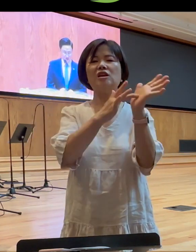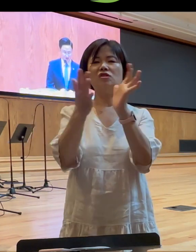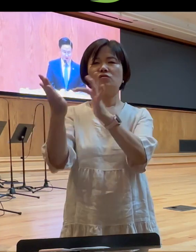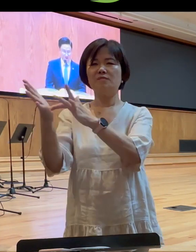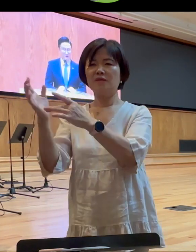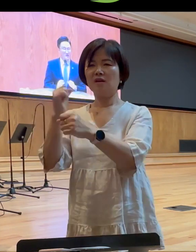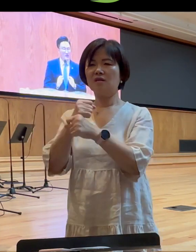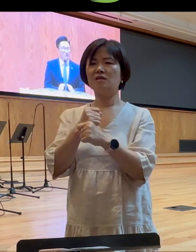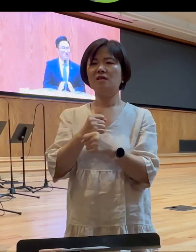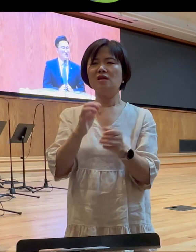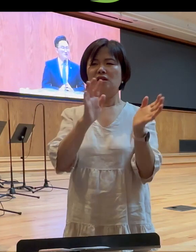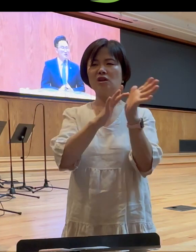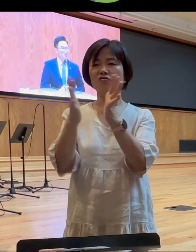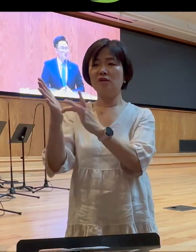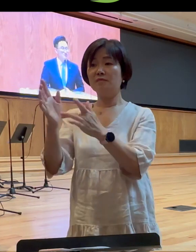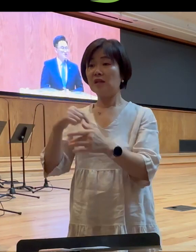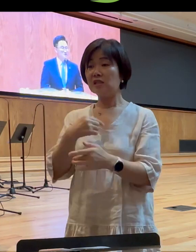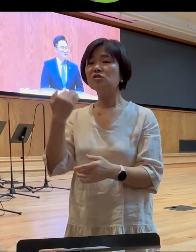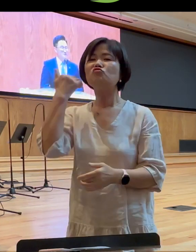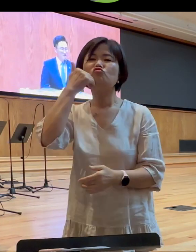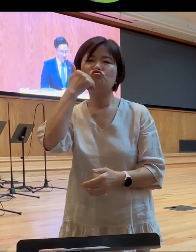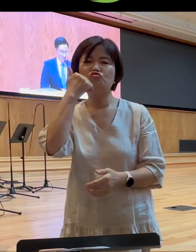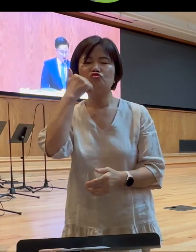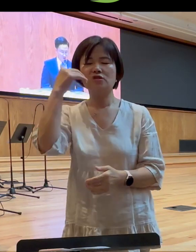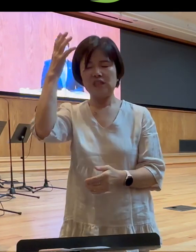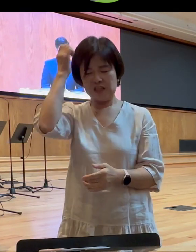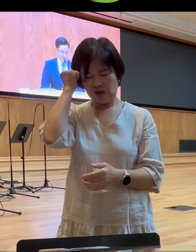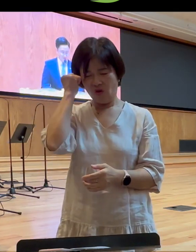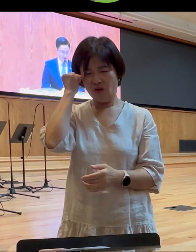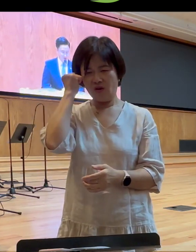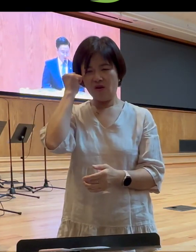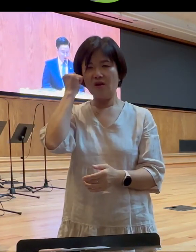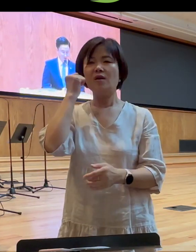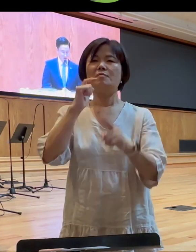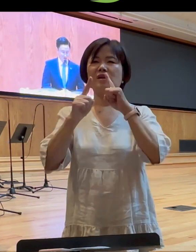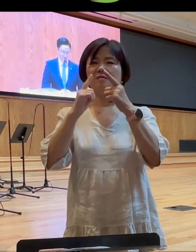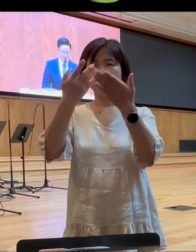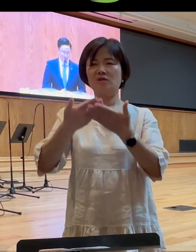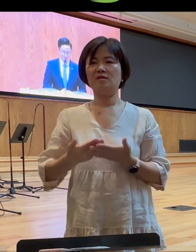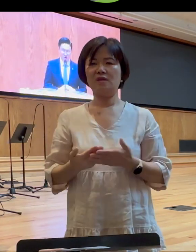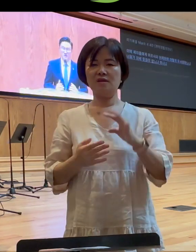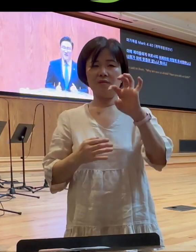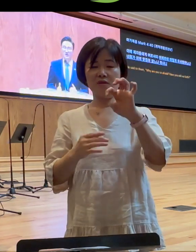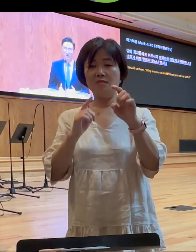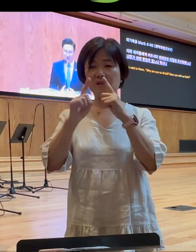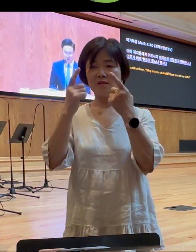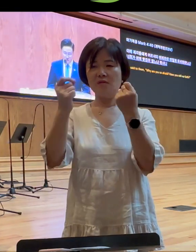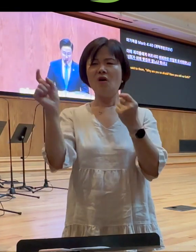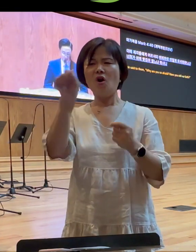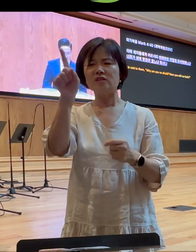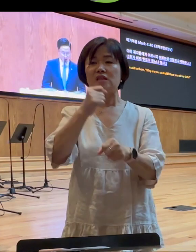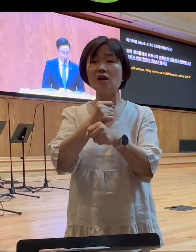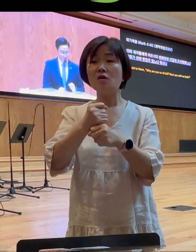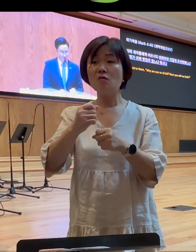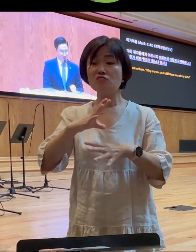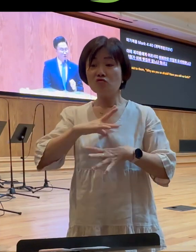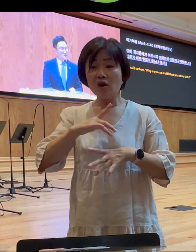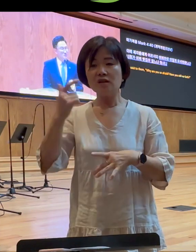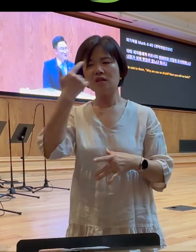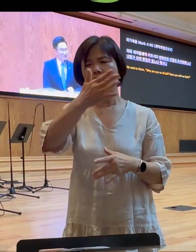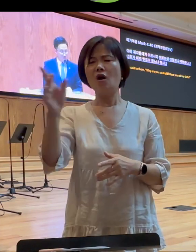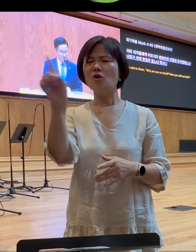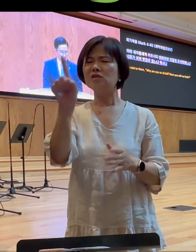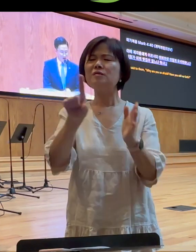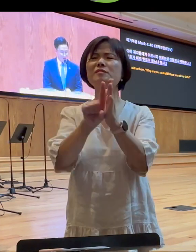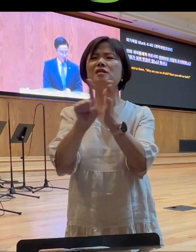예수님께서는 예수님 자신이 누구신지를 기억하라고 말씀합니다. 40절 말씀, 어찌하여 이렇게 무서워하느냐? 너희가 어찌